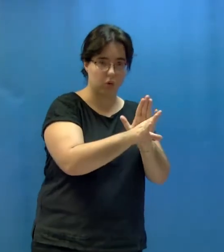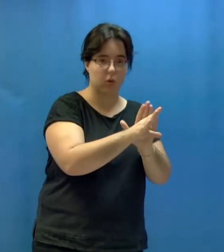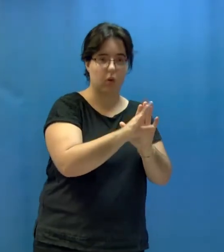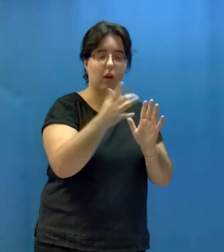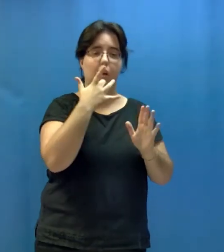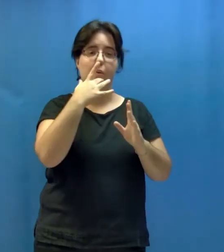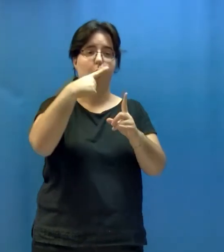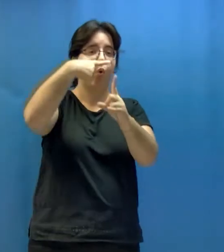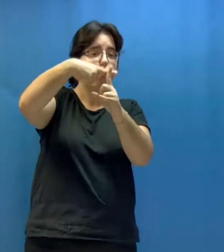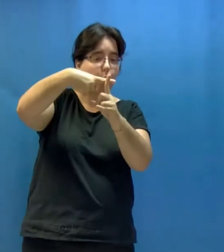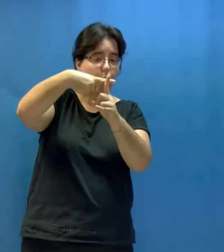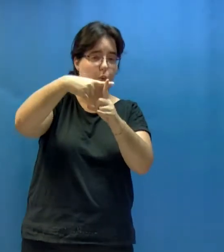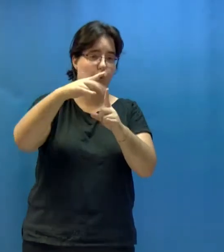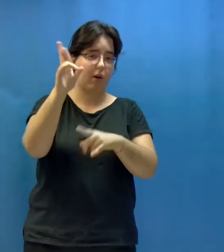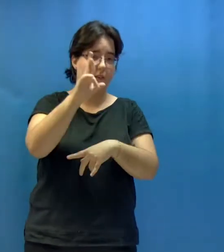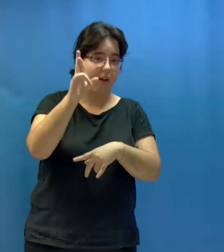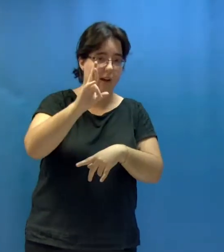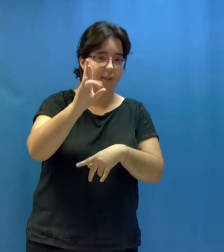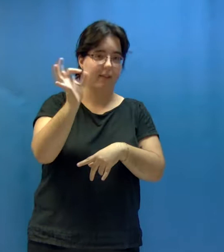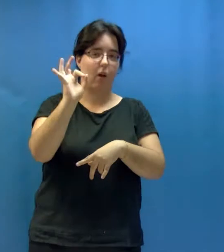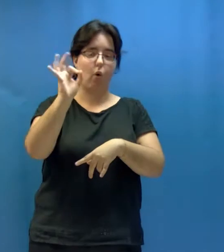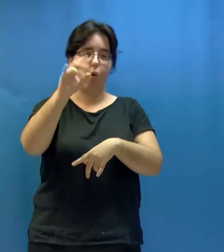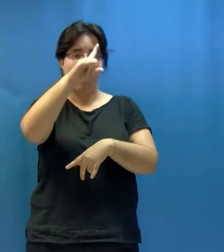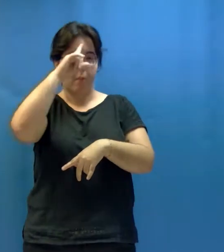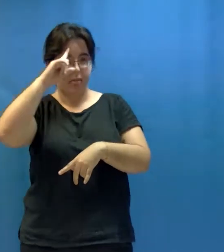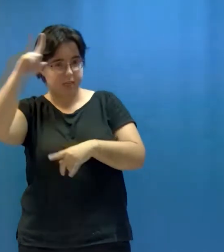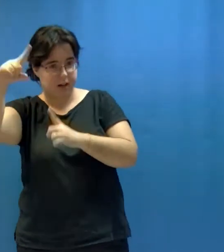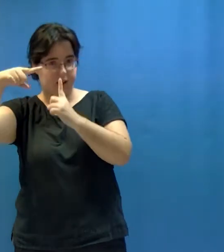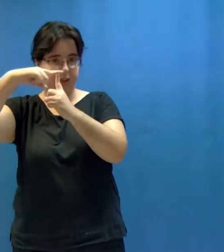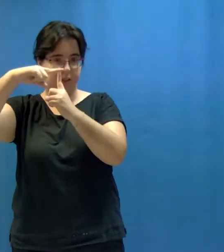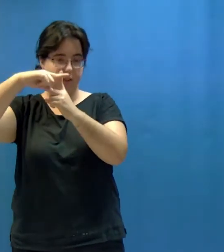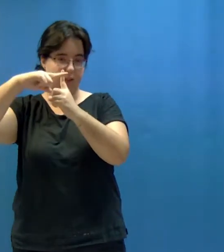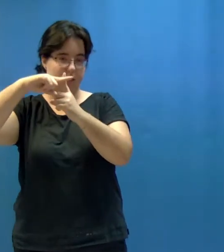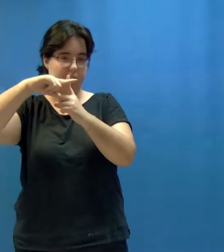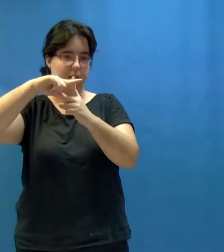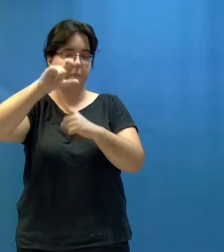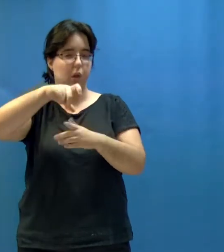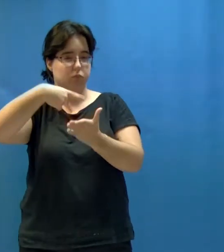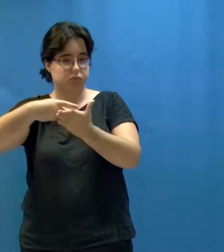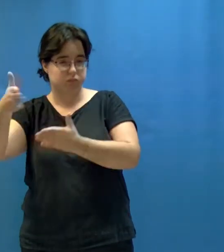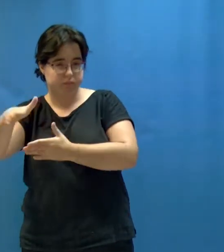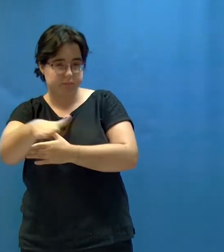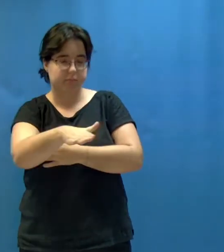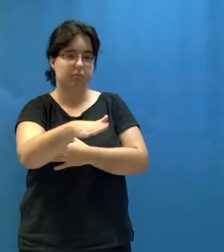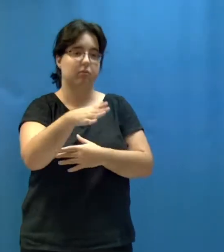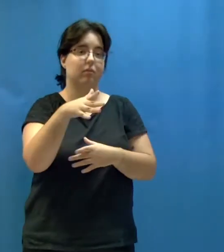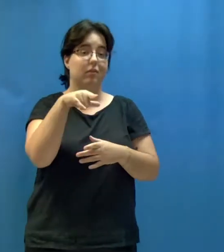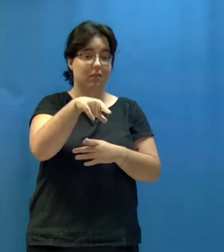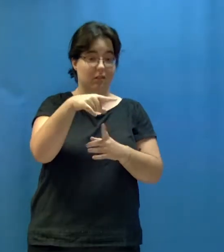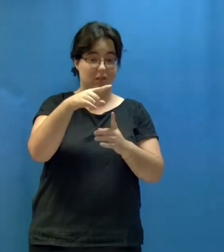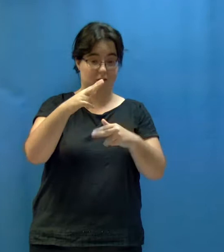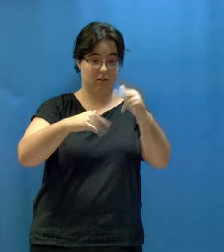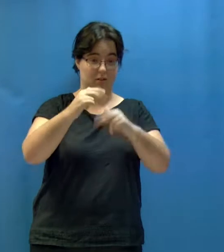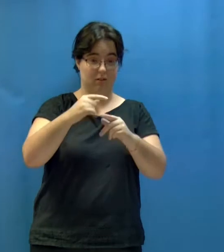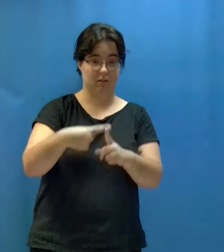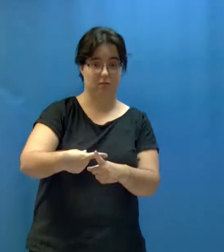de los Caídos i molts altres monuments, alçats a major glòria del règim franquista, es van erigir sobre els cadàvers de milers de lluitadors